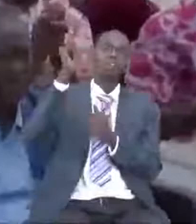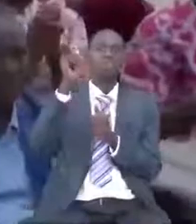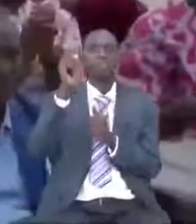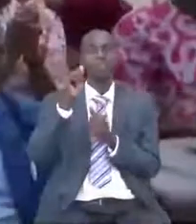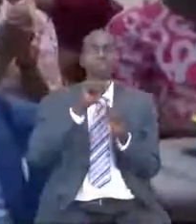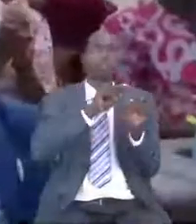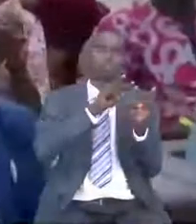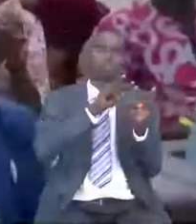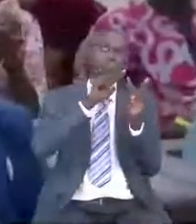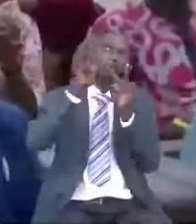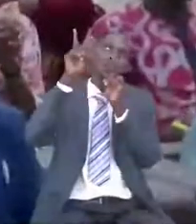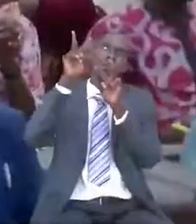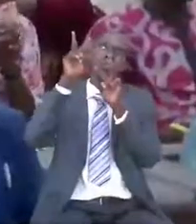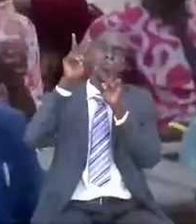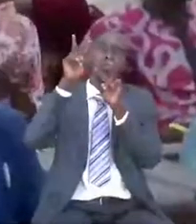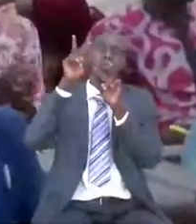toujours en marche,